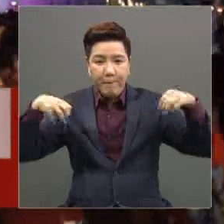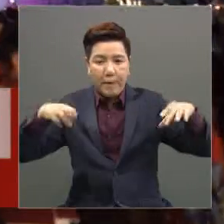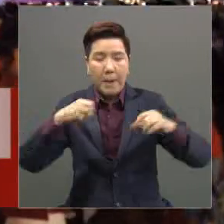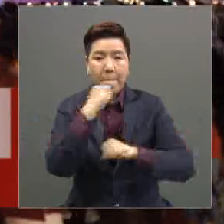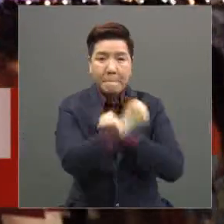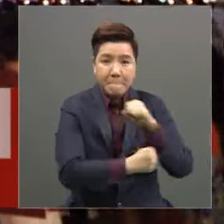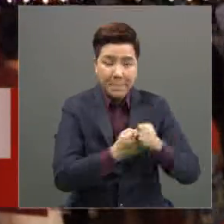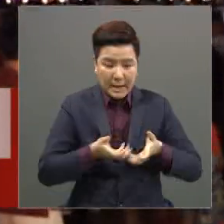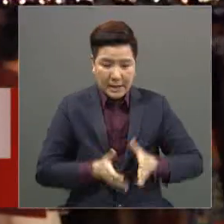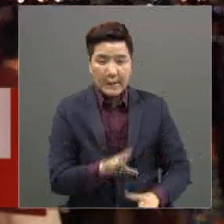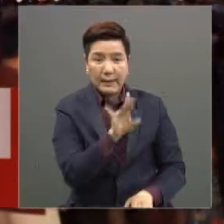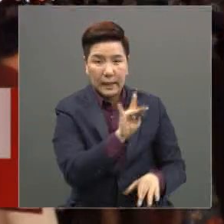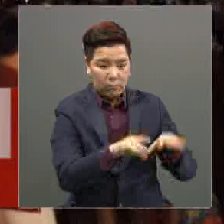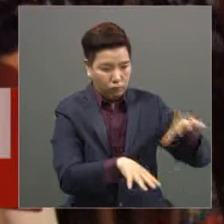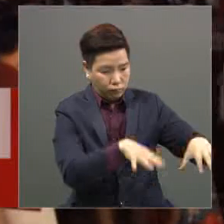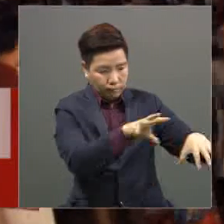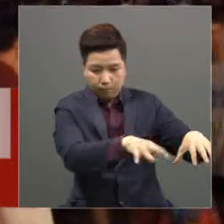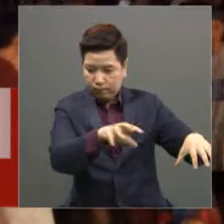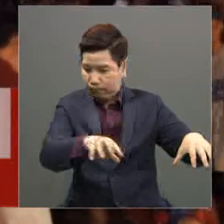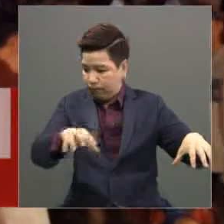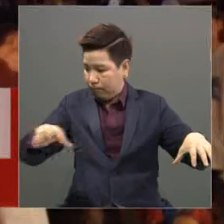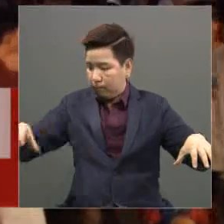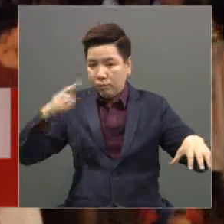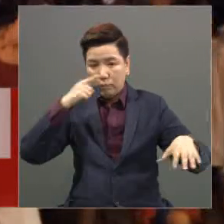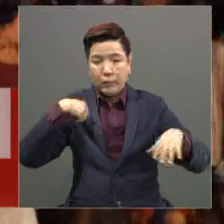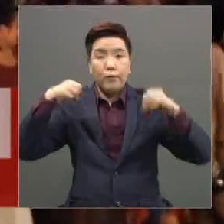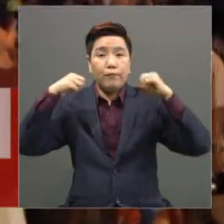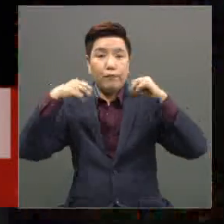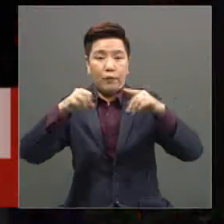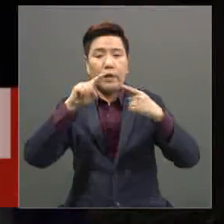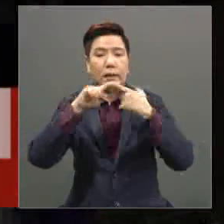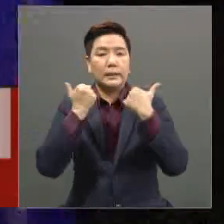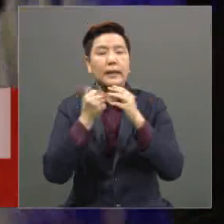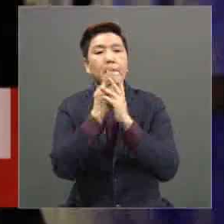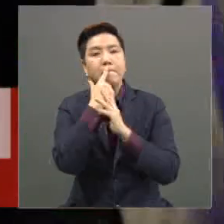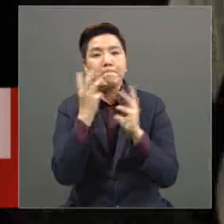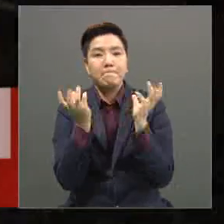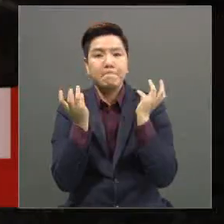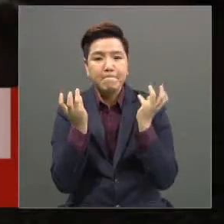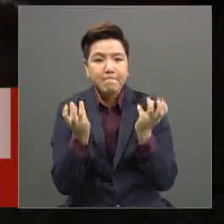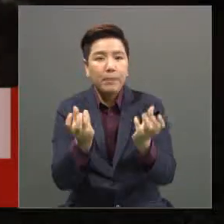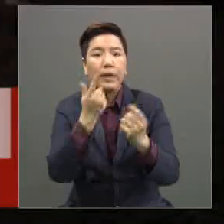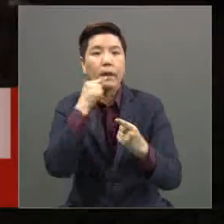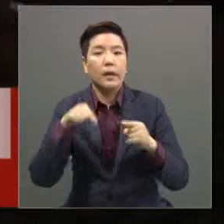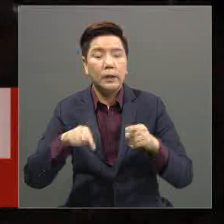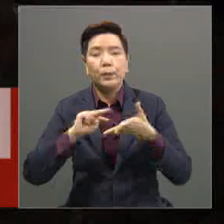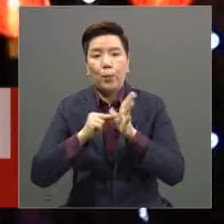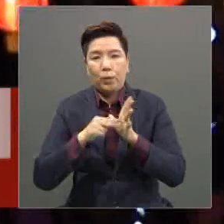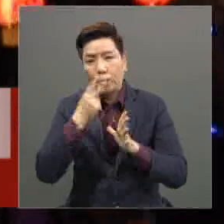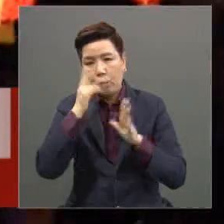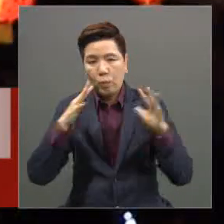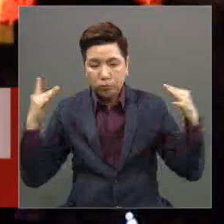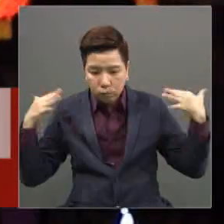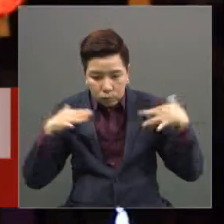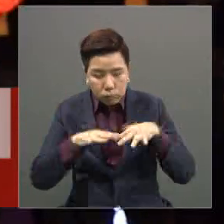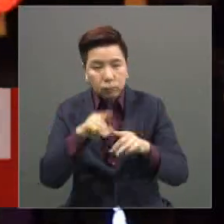ตว์ต่างๆครับมาตั้งประดับตกแต่งและก็มีโคมไฟเต่งล้างสีแดงทั่วบริเวณนะครับบรรยากาศคึกคักครับ